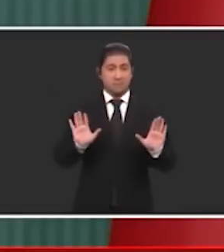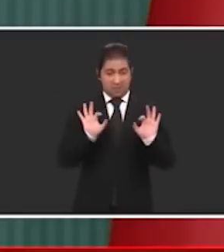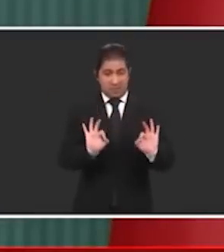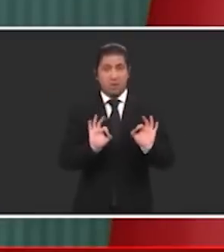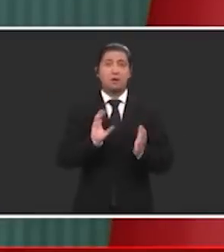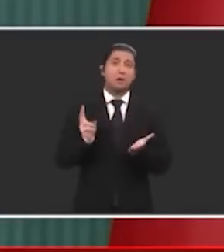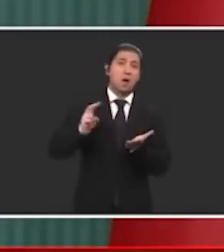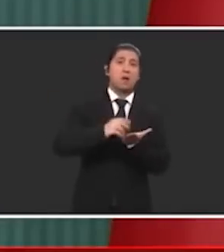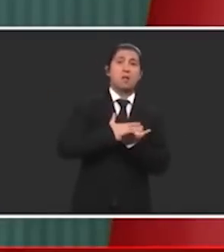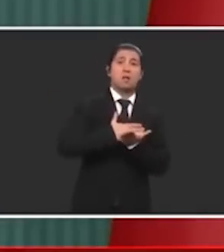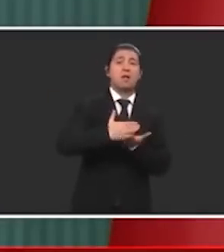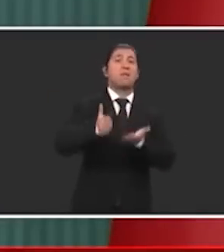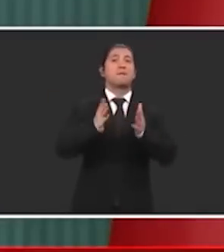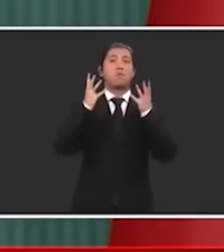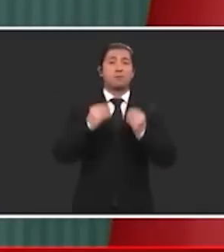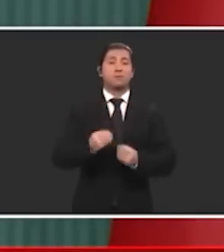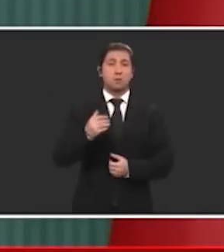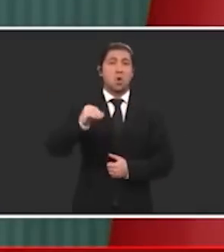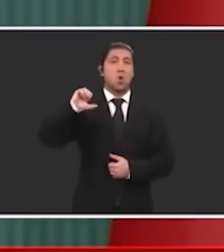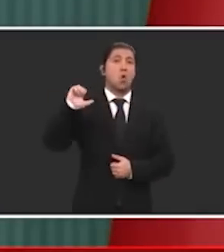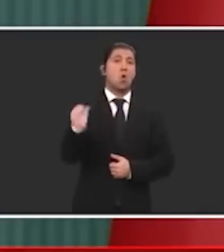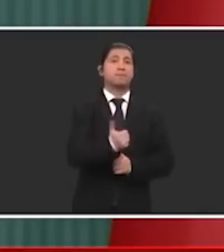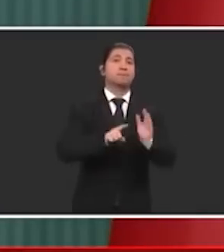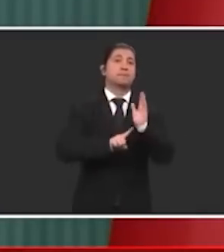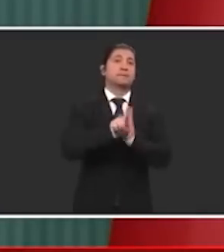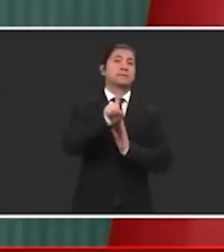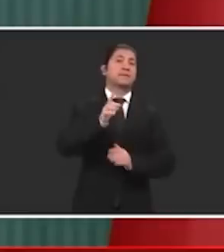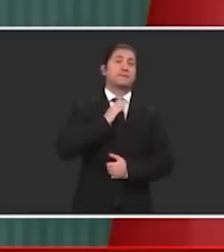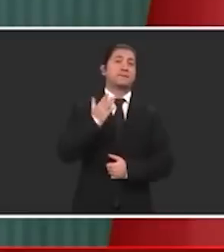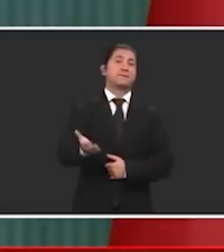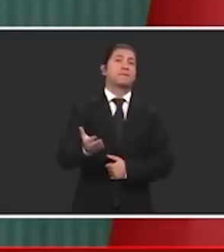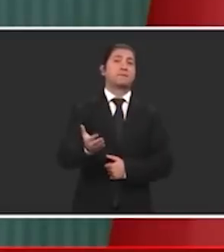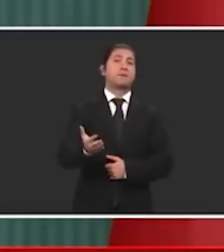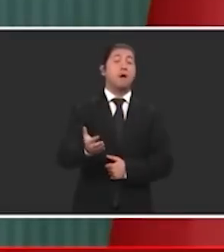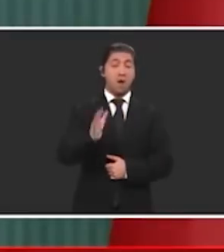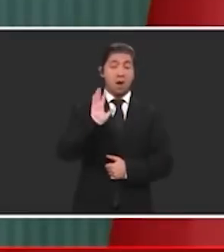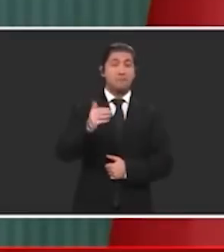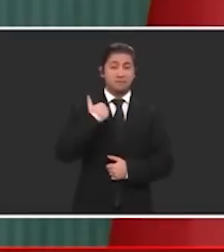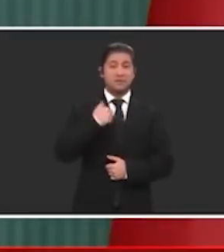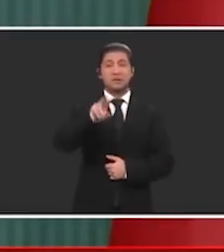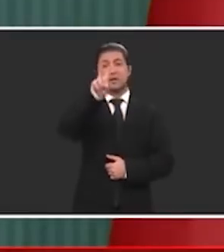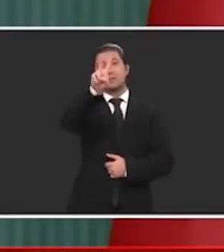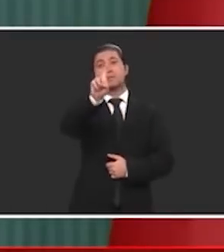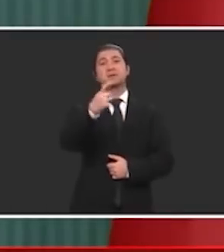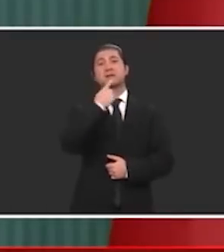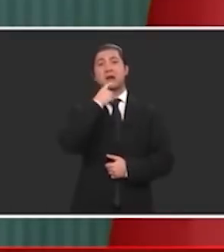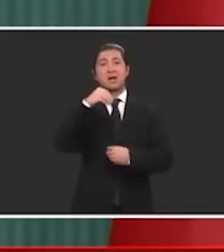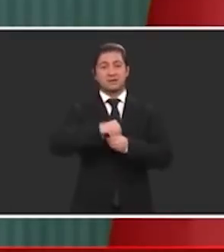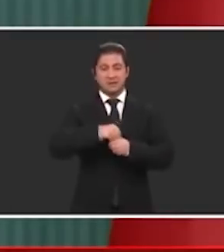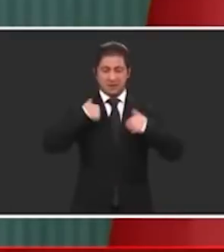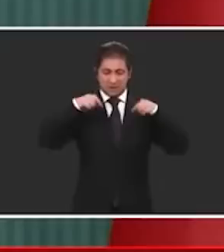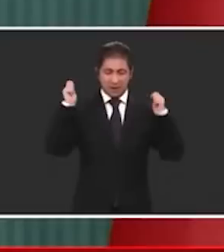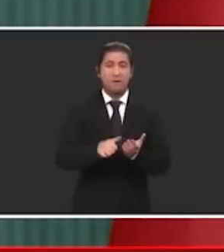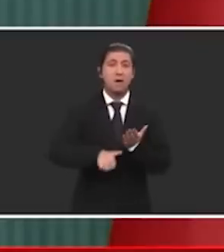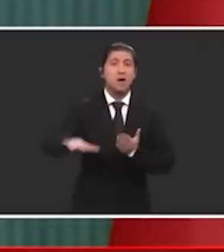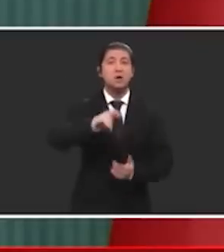kalkınmasını sürdürmesi önemli bir başarıdır. Esasen biz 21 yıldır yaptığımız her